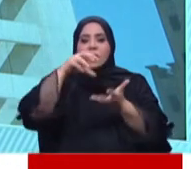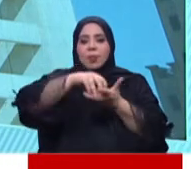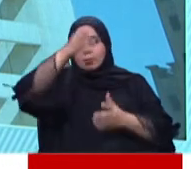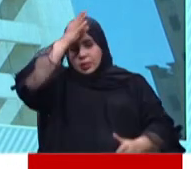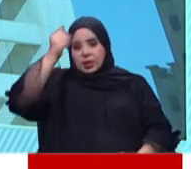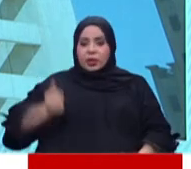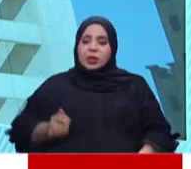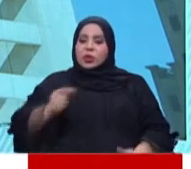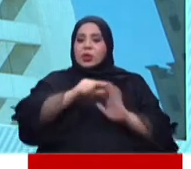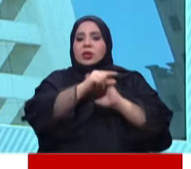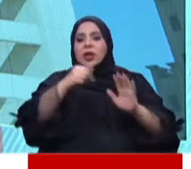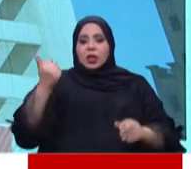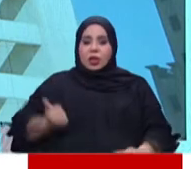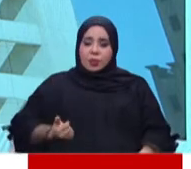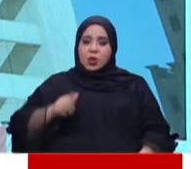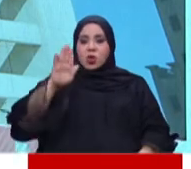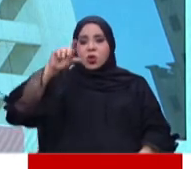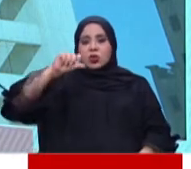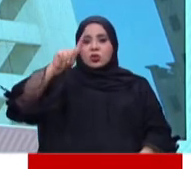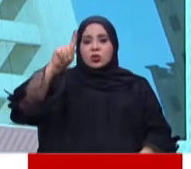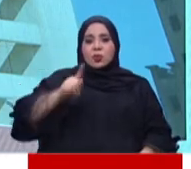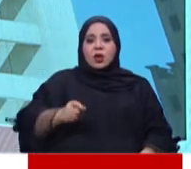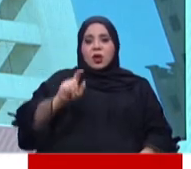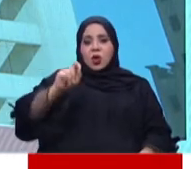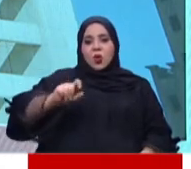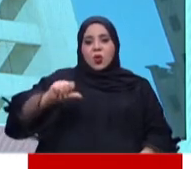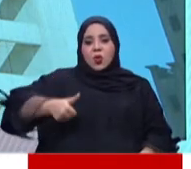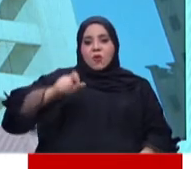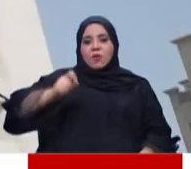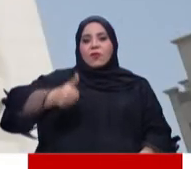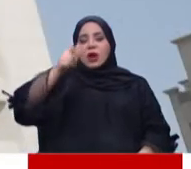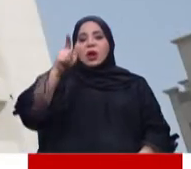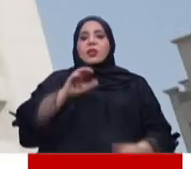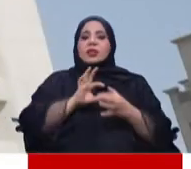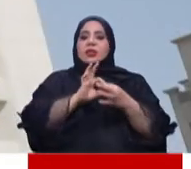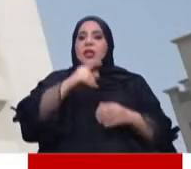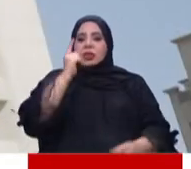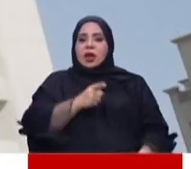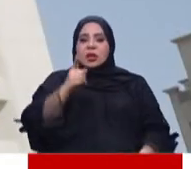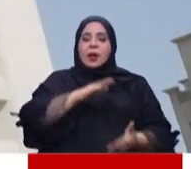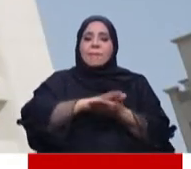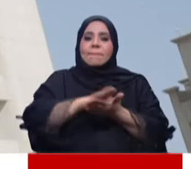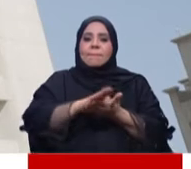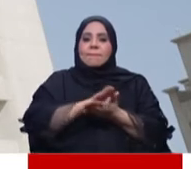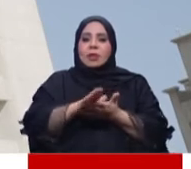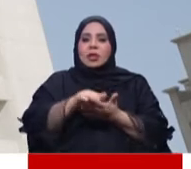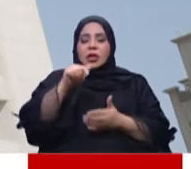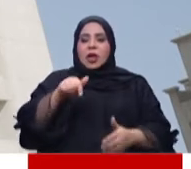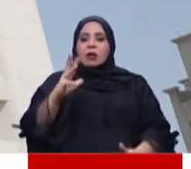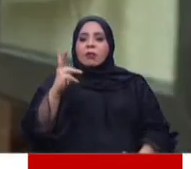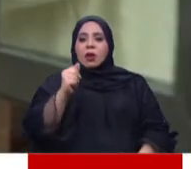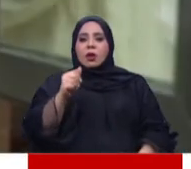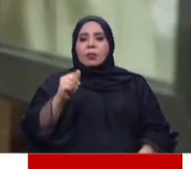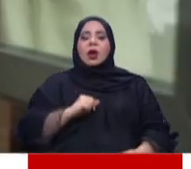تحت عنوان البحرين سوبر نوفا، حيث تقام هذه السلسلة من التحديات على المنصة الرقمية التابعة